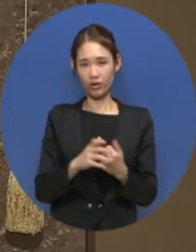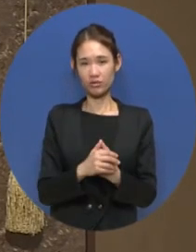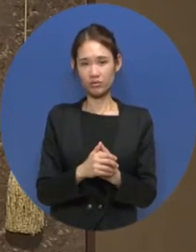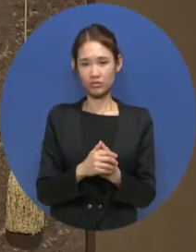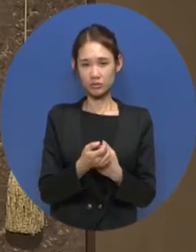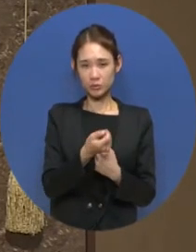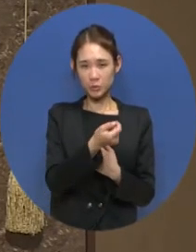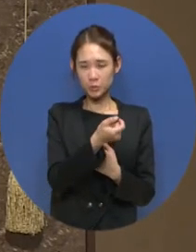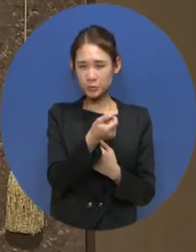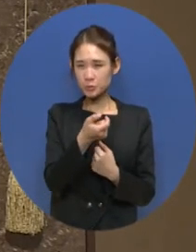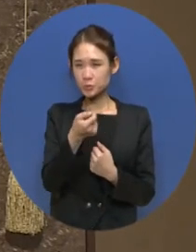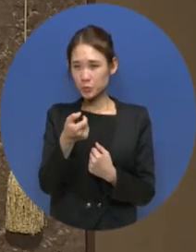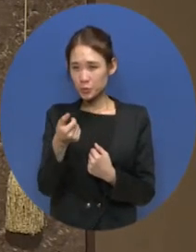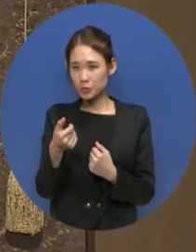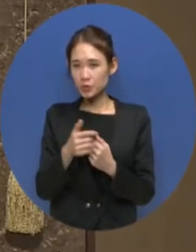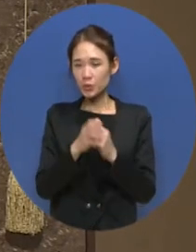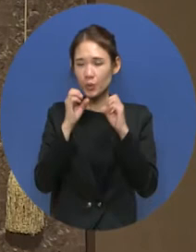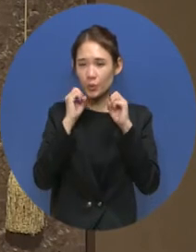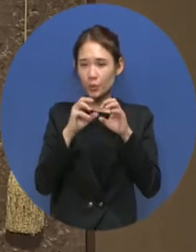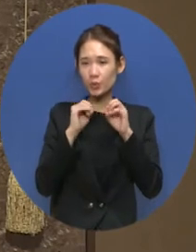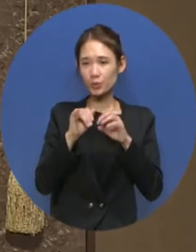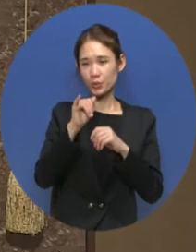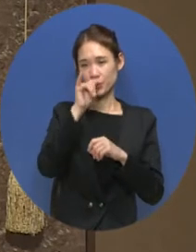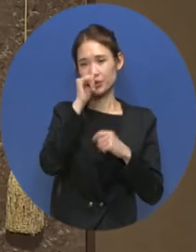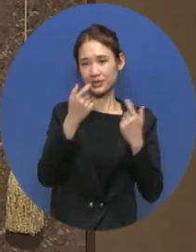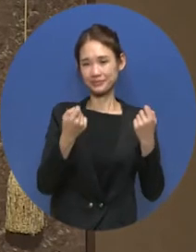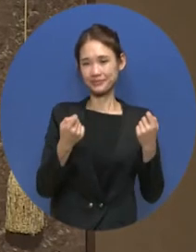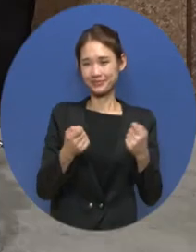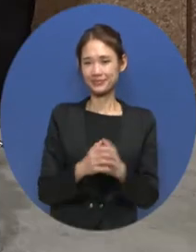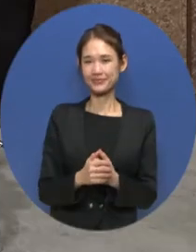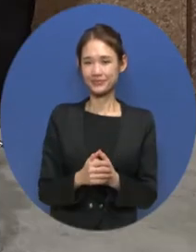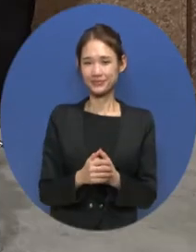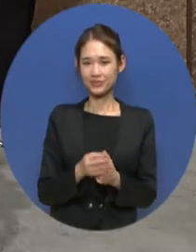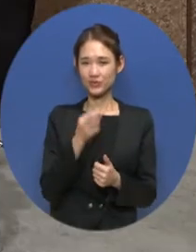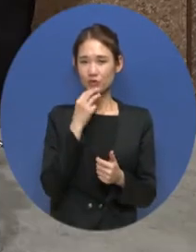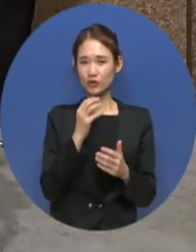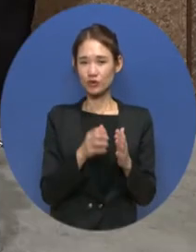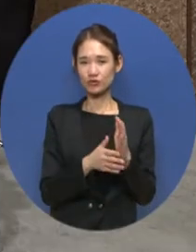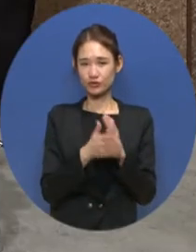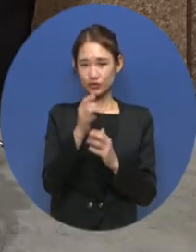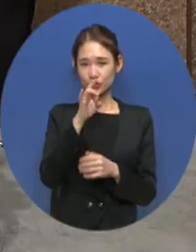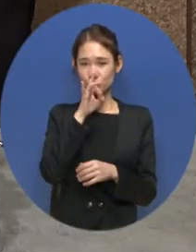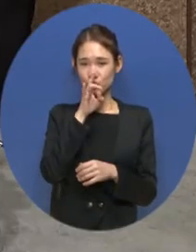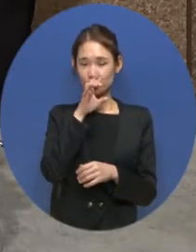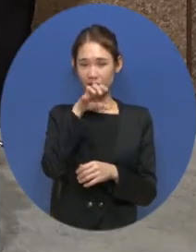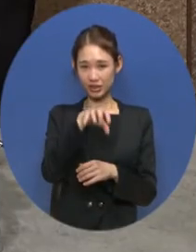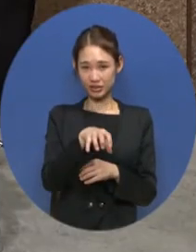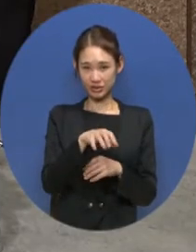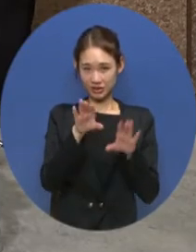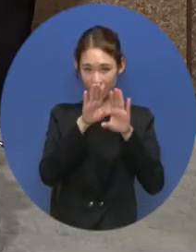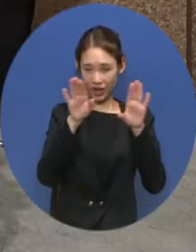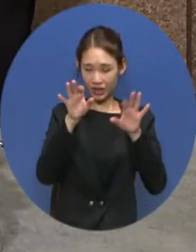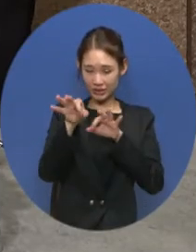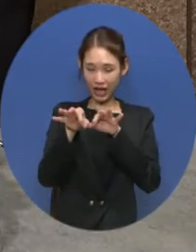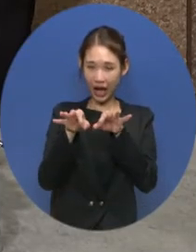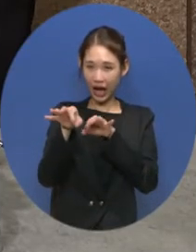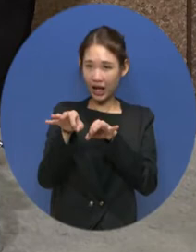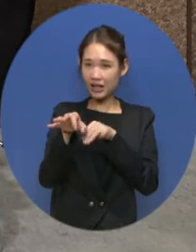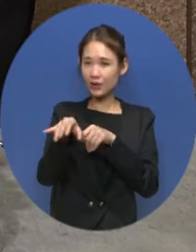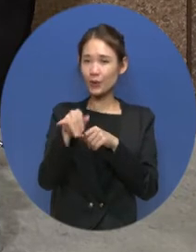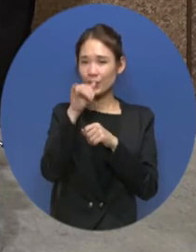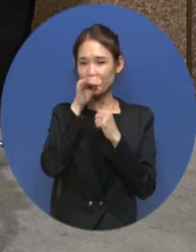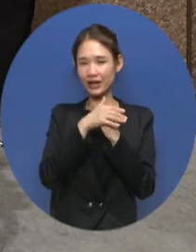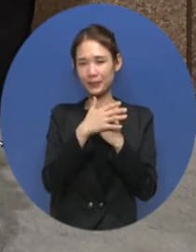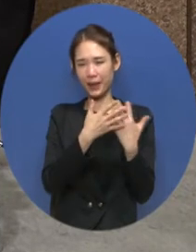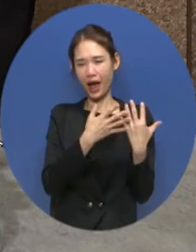또 조금씩 조금씩 이제 확보도 되고 그런 맞습니다. 것 같습니다. 또 이제 서울의 그 한 중앙에서 열린 장터다 보니까 또 많은